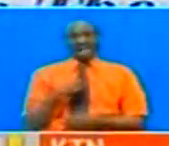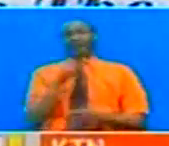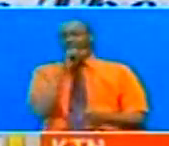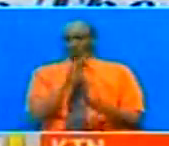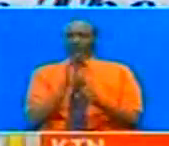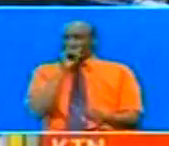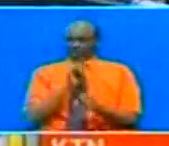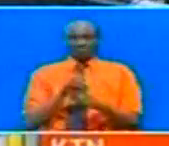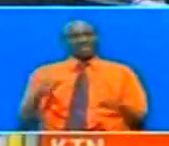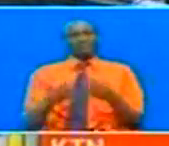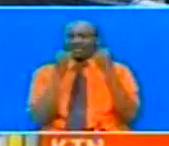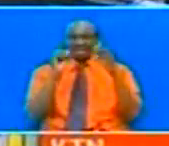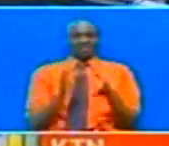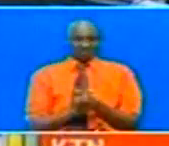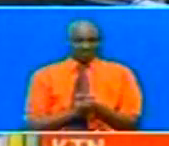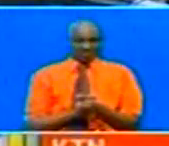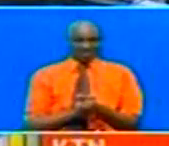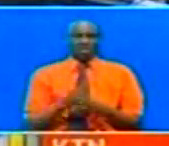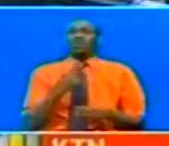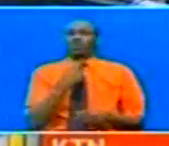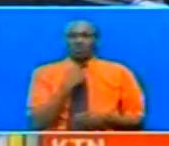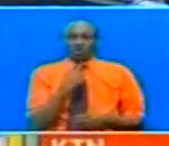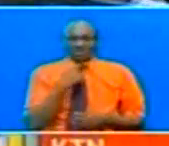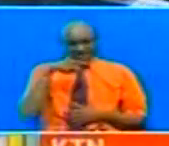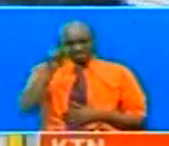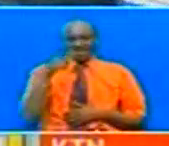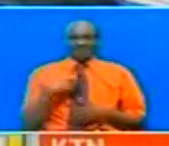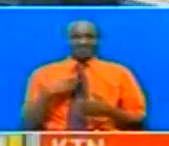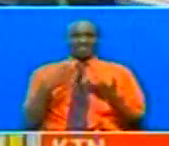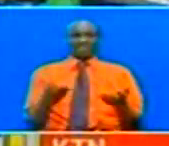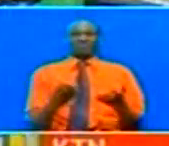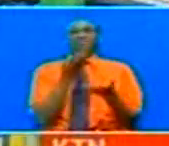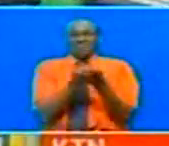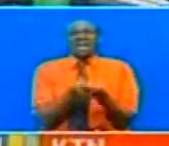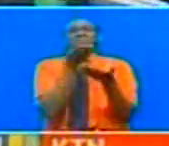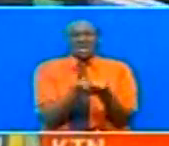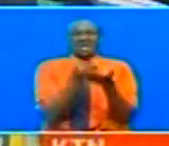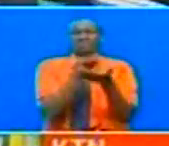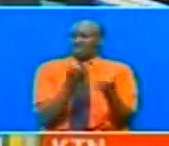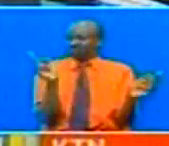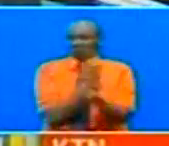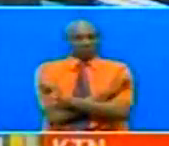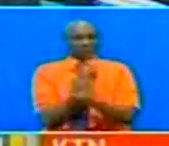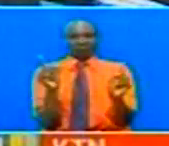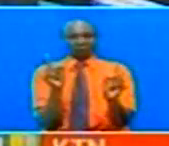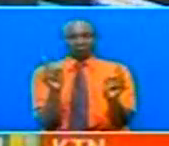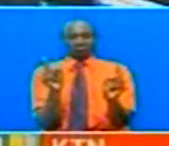kwa serikali. Trade unions are not entitled to begging.